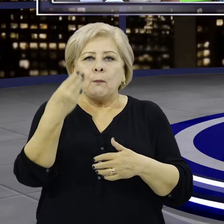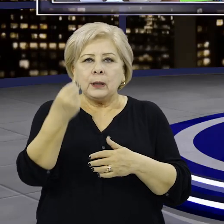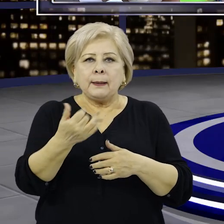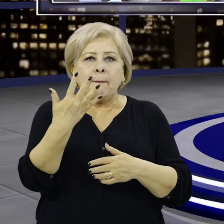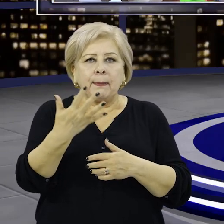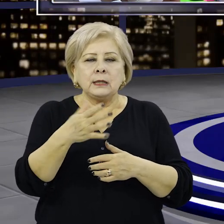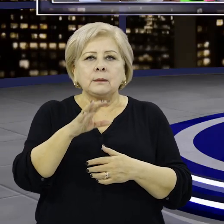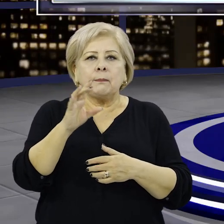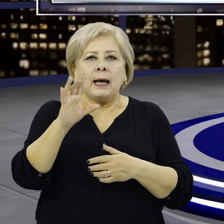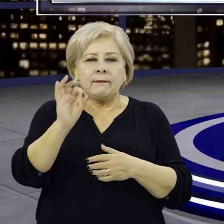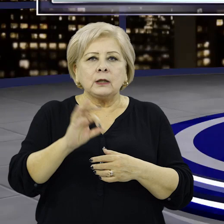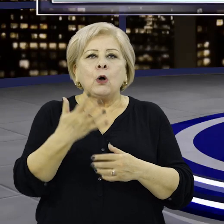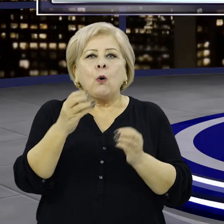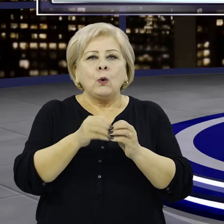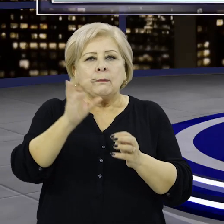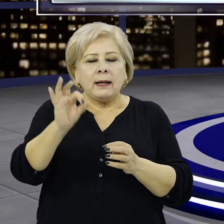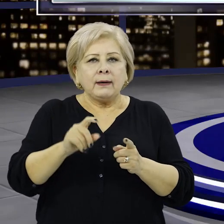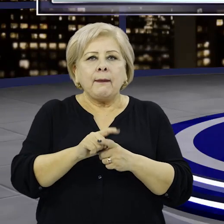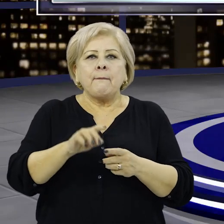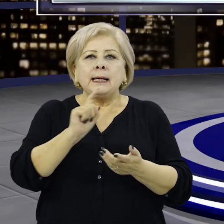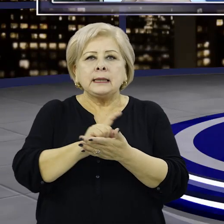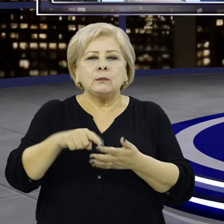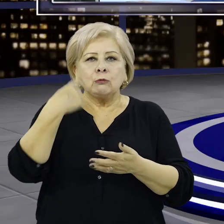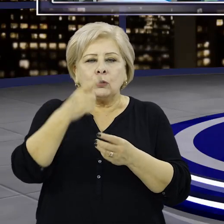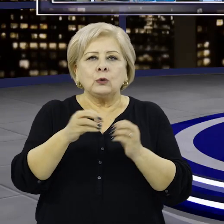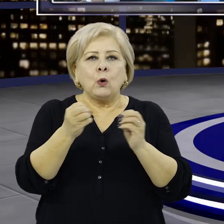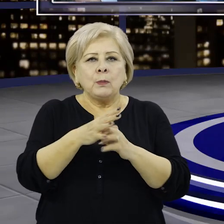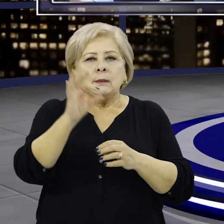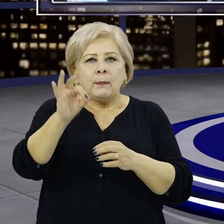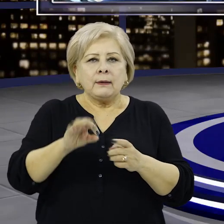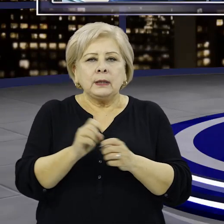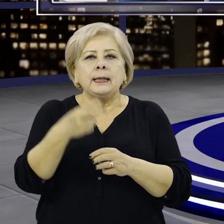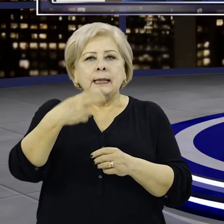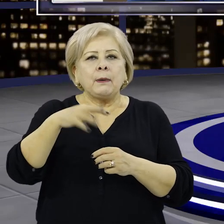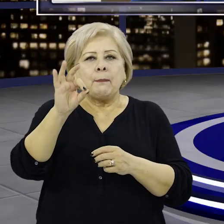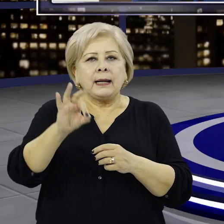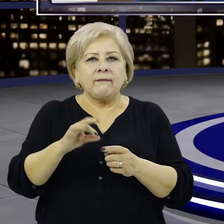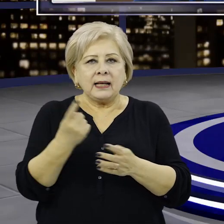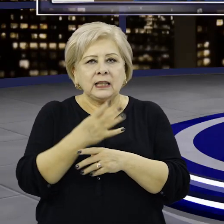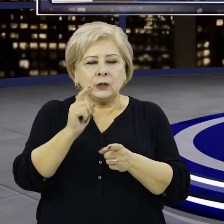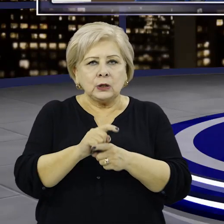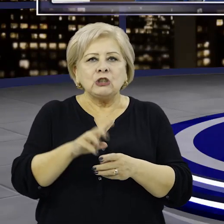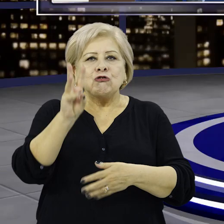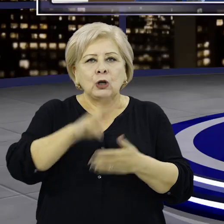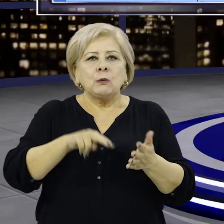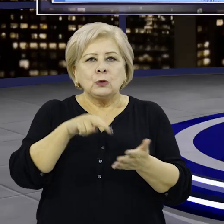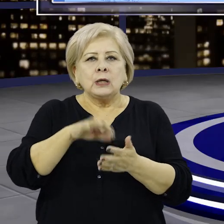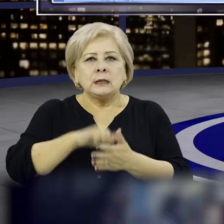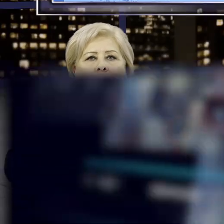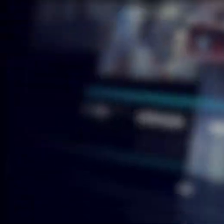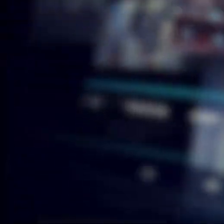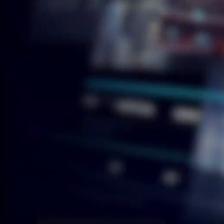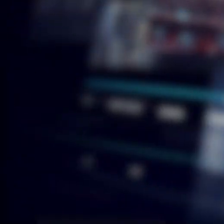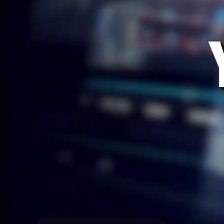miqdorining 5 baravaridan 10 baravarigacha, mansabdor shaxslarga 15 baravaridan 20 baravarigacha jarima solishga sabab